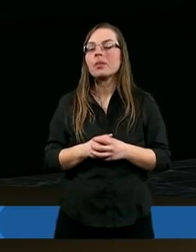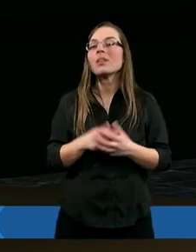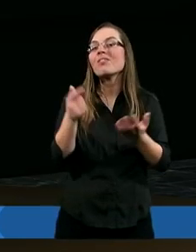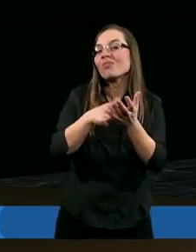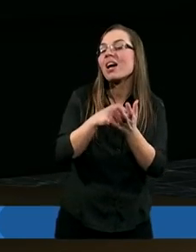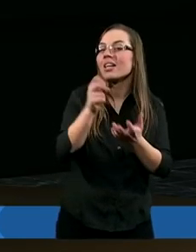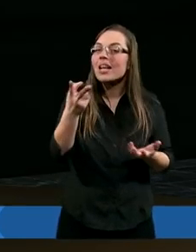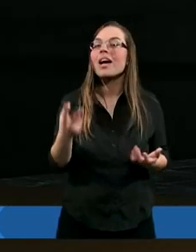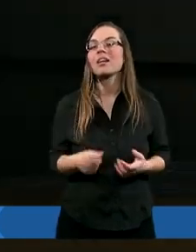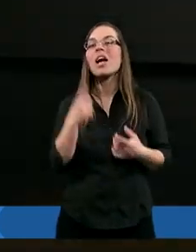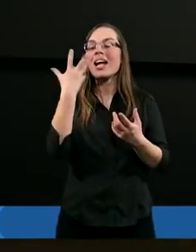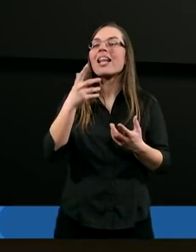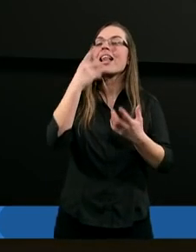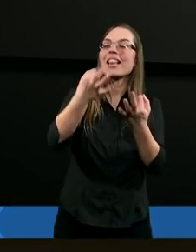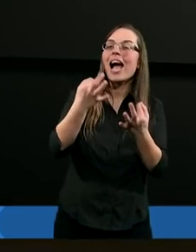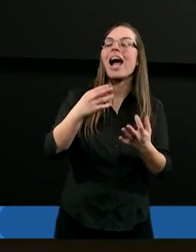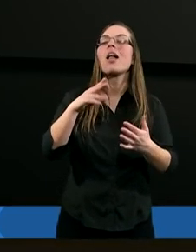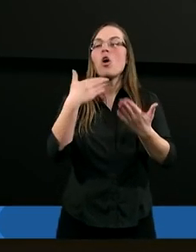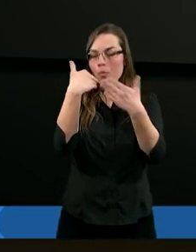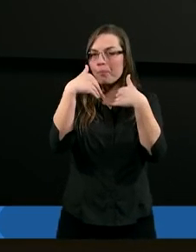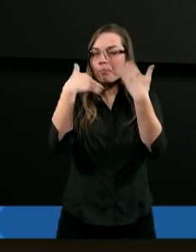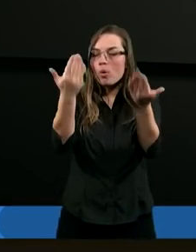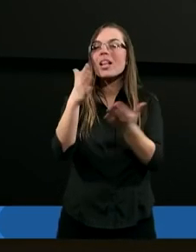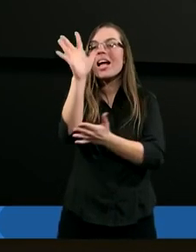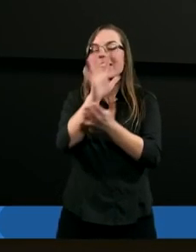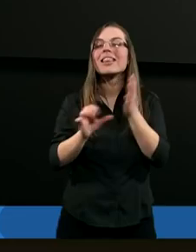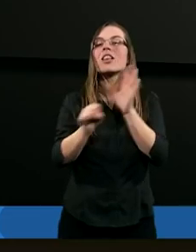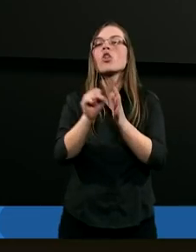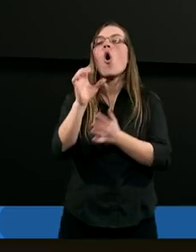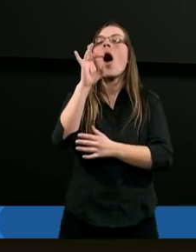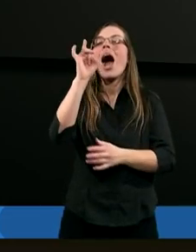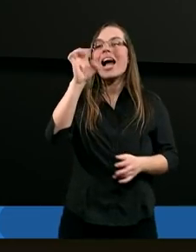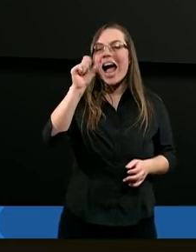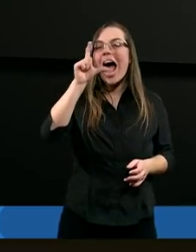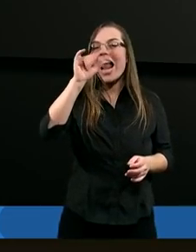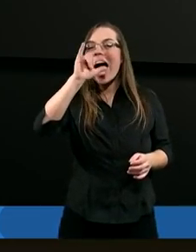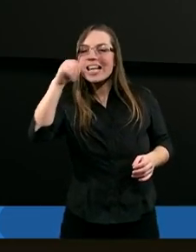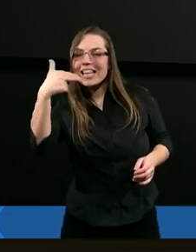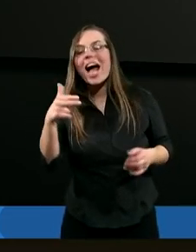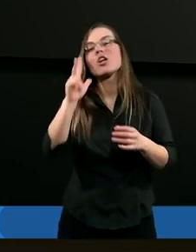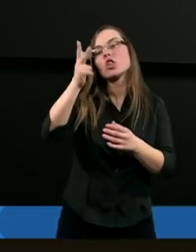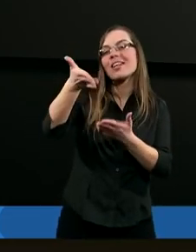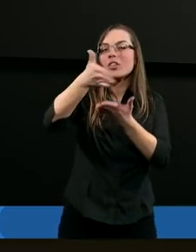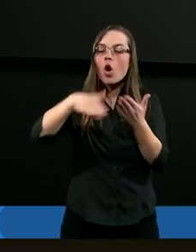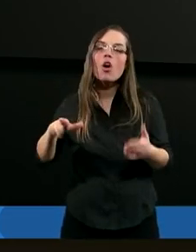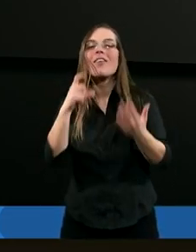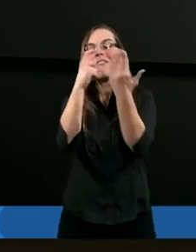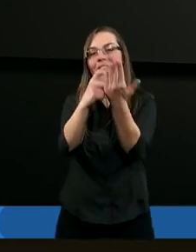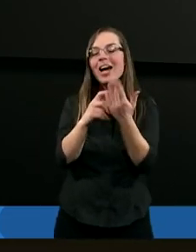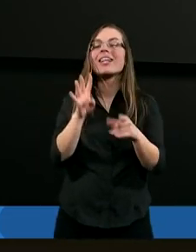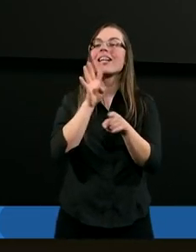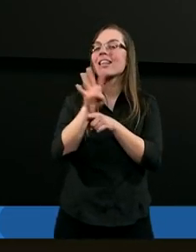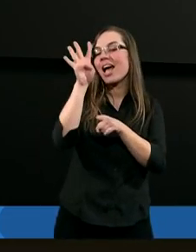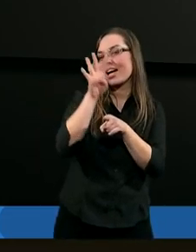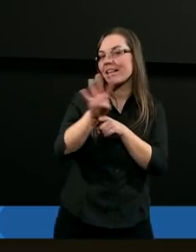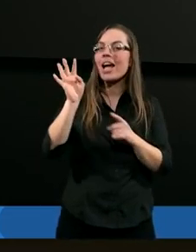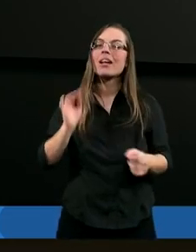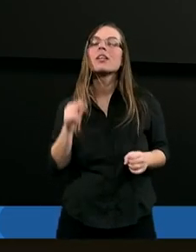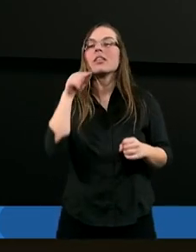Tak, a ja bym chciał teraz przytoczyć tekst z listu do Galacjan, trzeci rozdział, werset